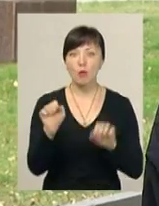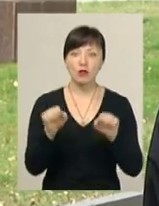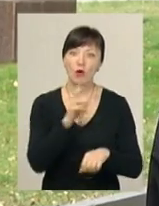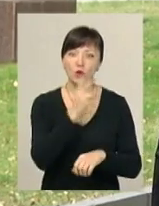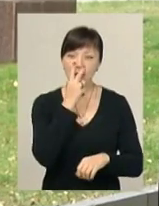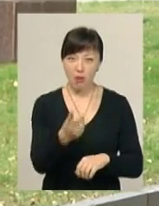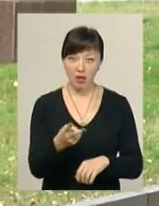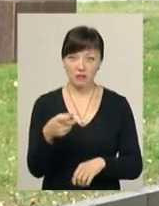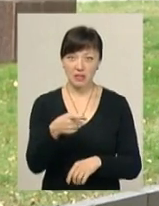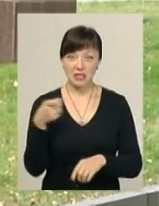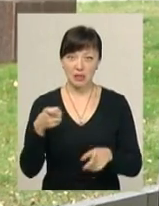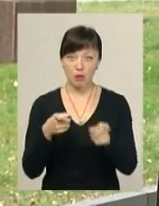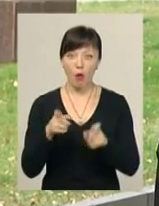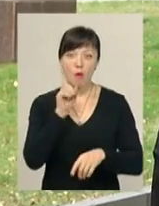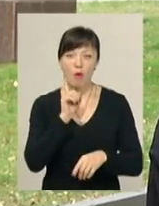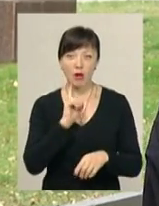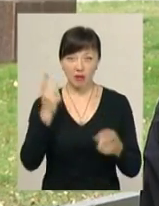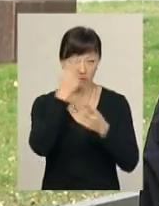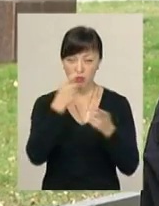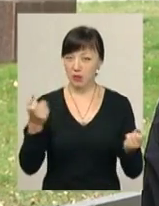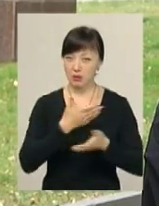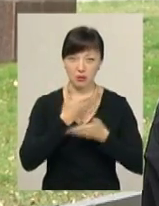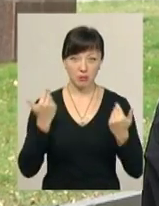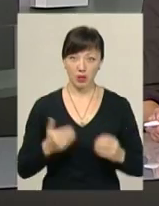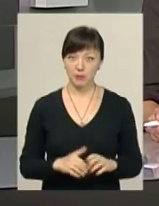хтось бачив стрільбу, але поки що такої інформації немає.